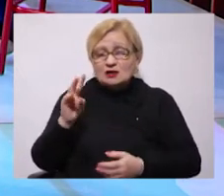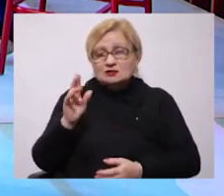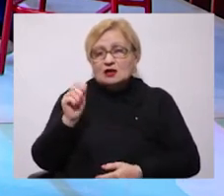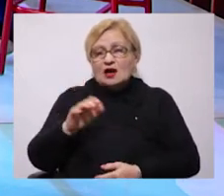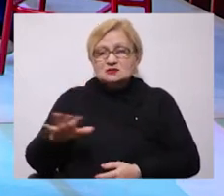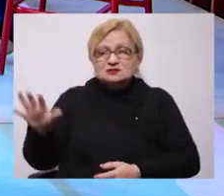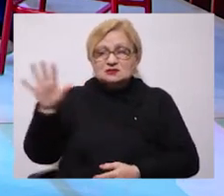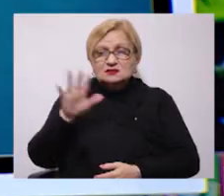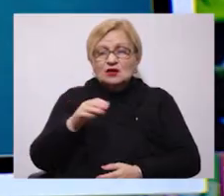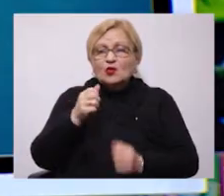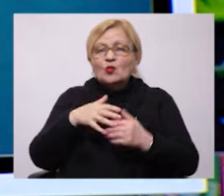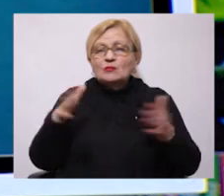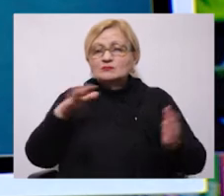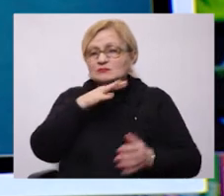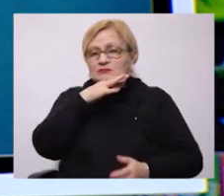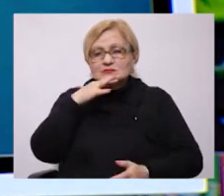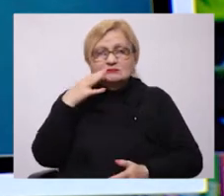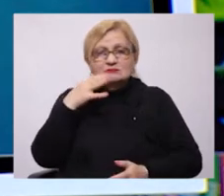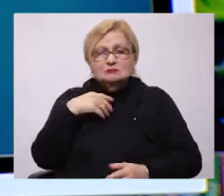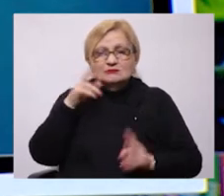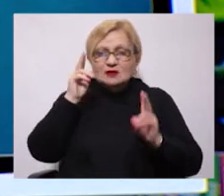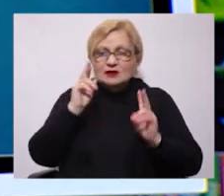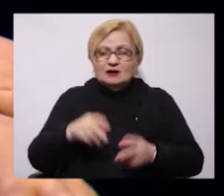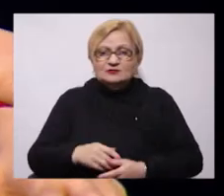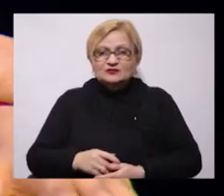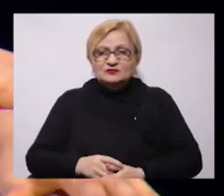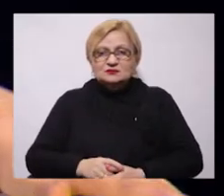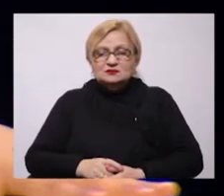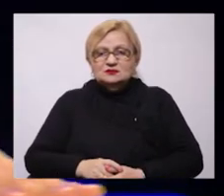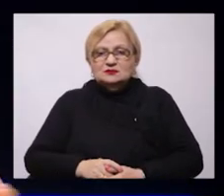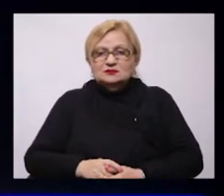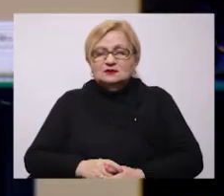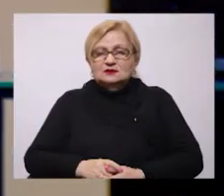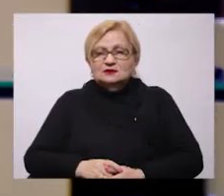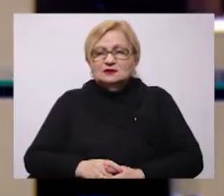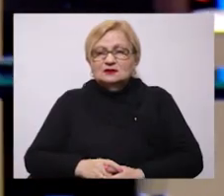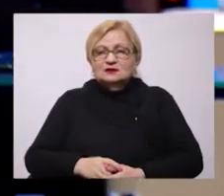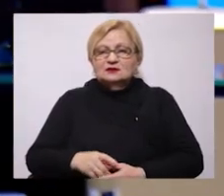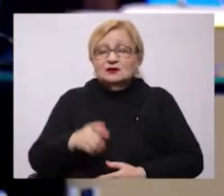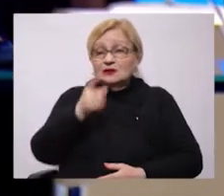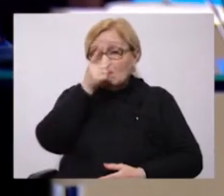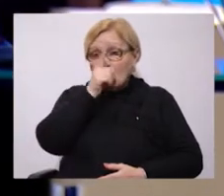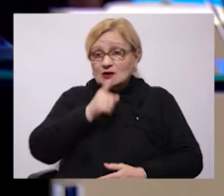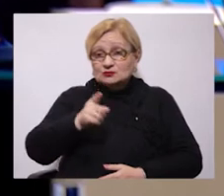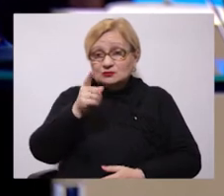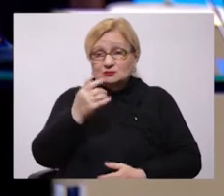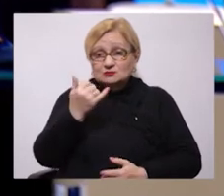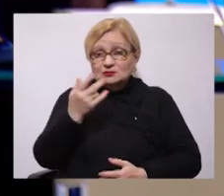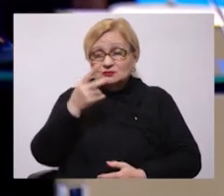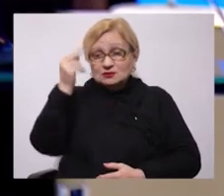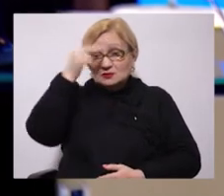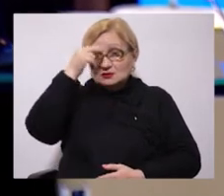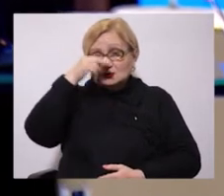გამოიყურება მარტორქა. მე საცხოვრო. ვერ გეტყვი, არ მაქვს ინფორმაცია. და მარტორქა, რომელზეც ჩვენ დღეს უნდა